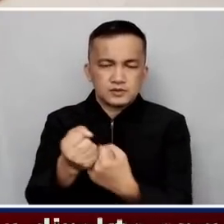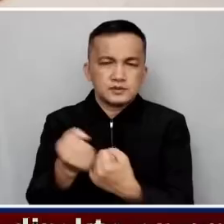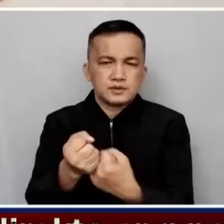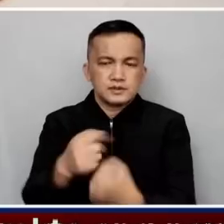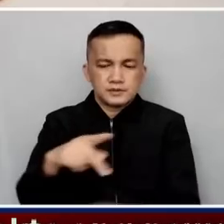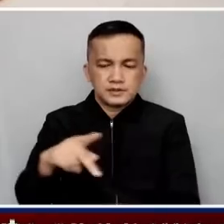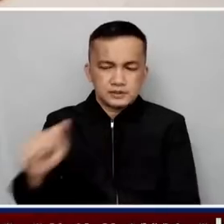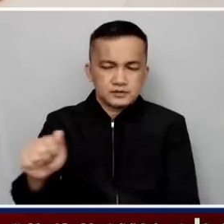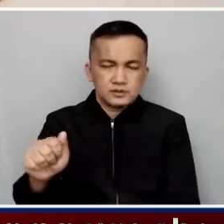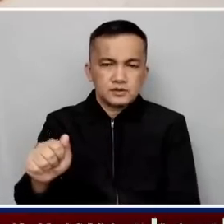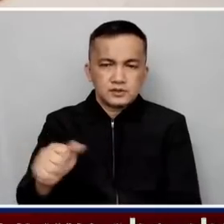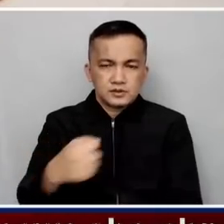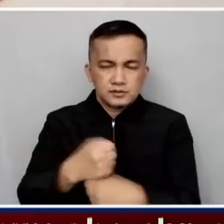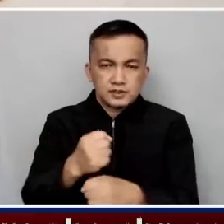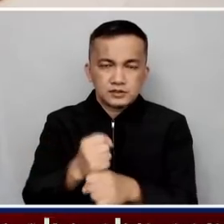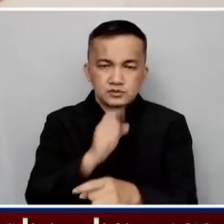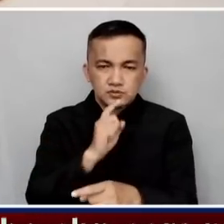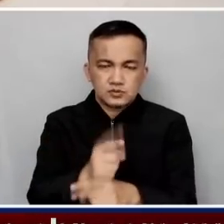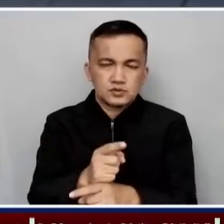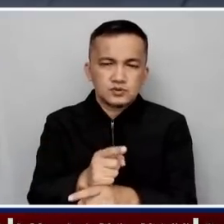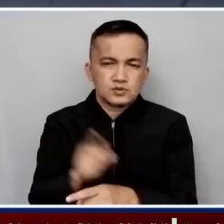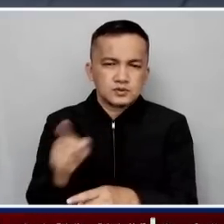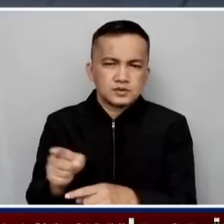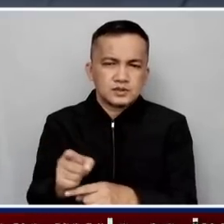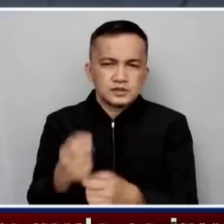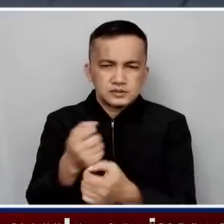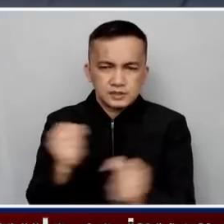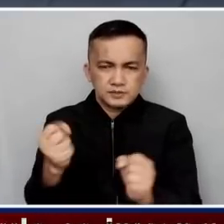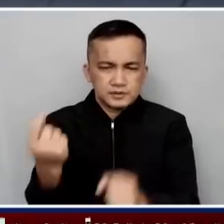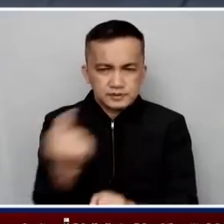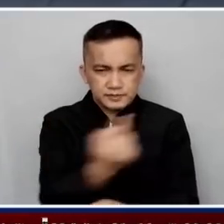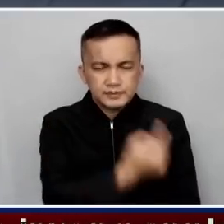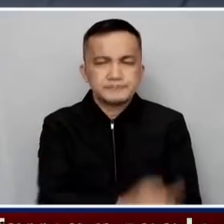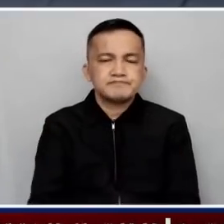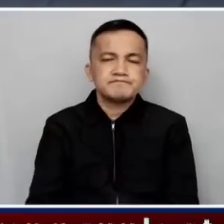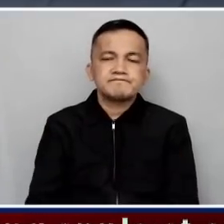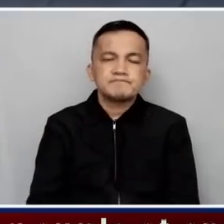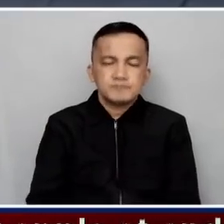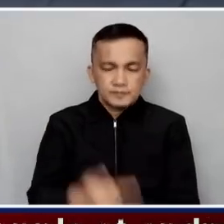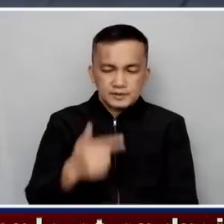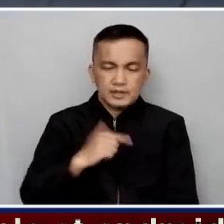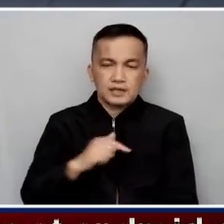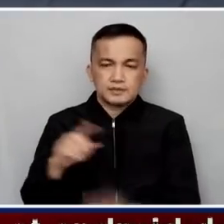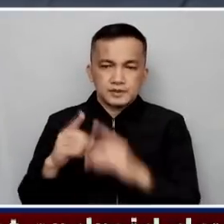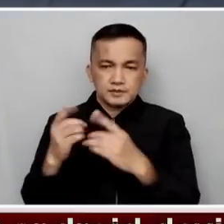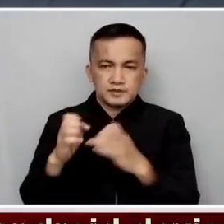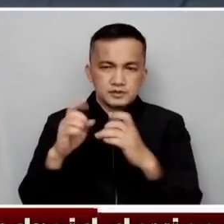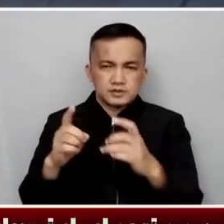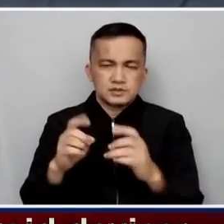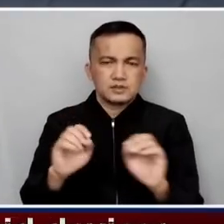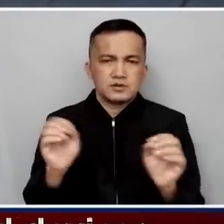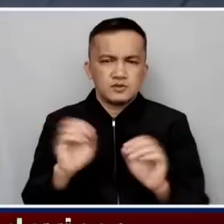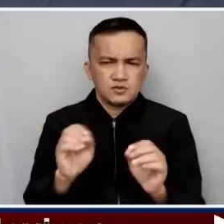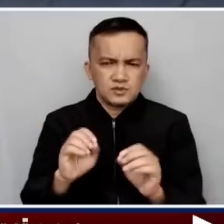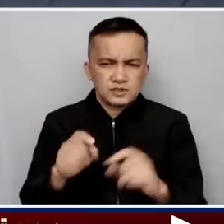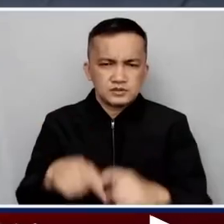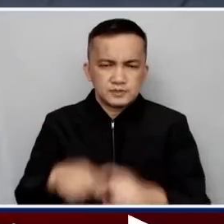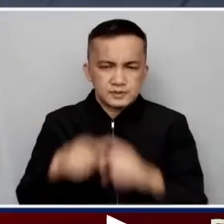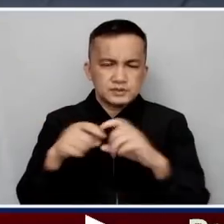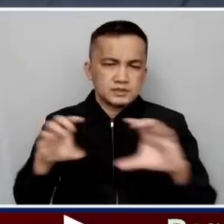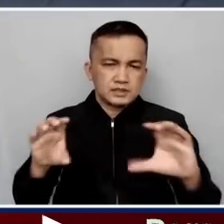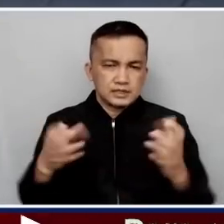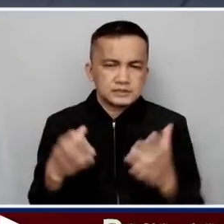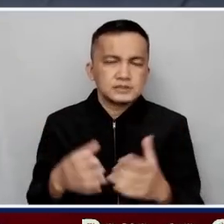Army to ensure that the safety of everyone. Ayon naman sa Department of Education, hindi magkakaroon ng suspension of